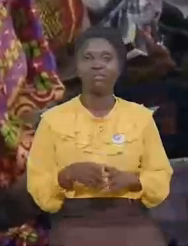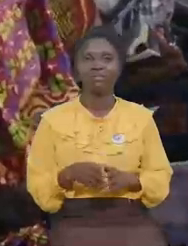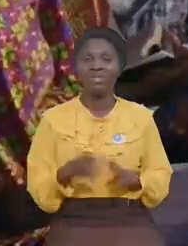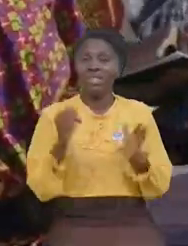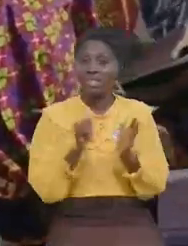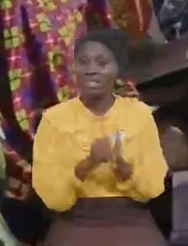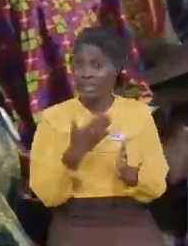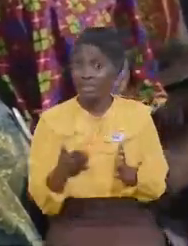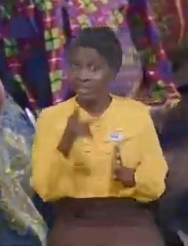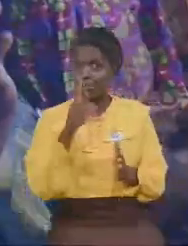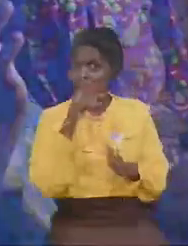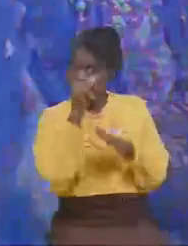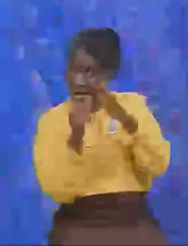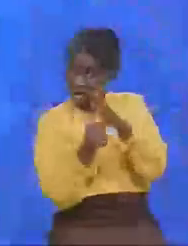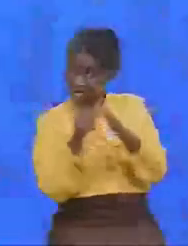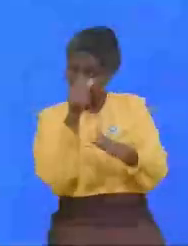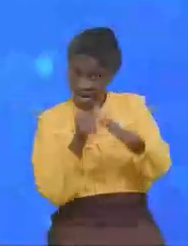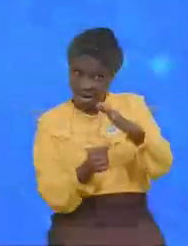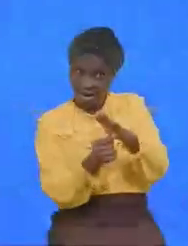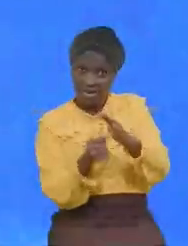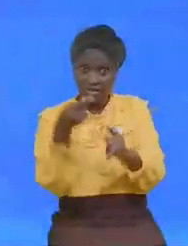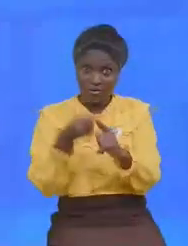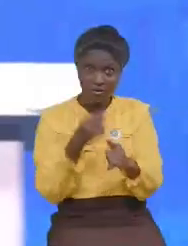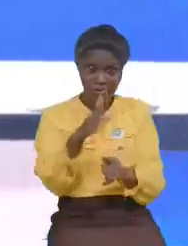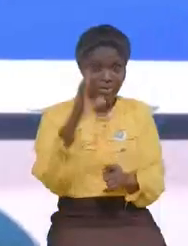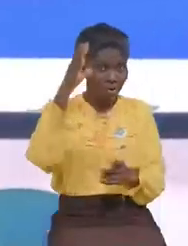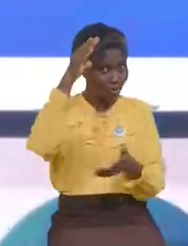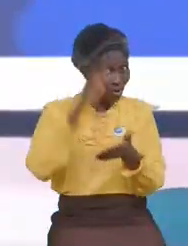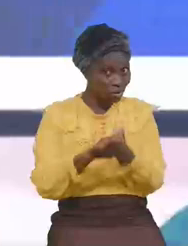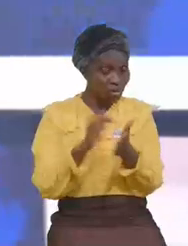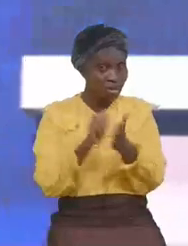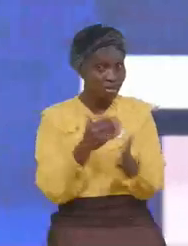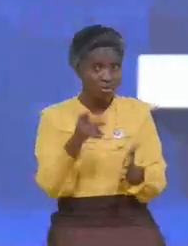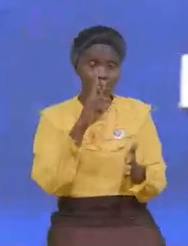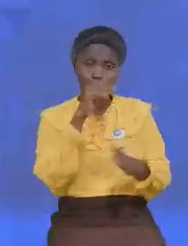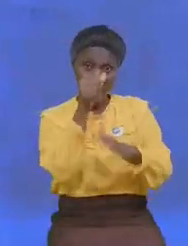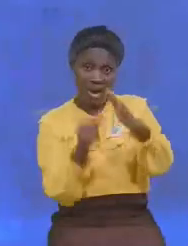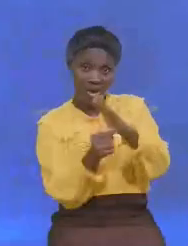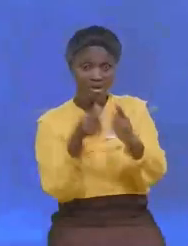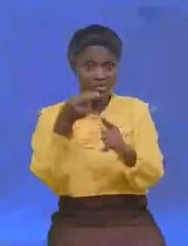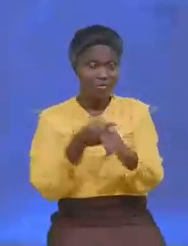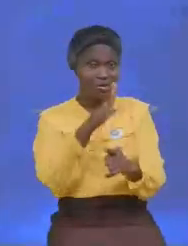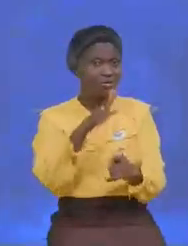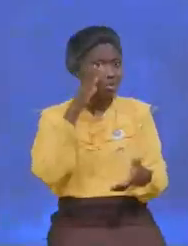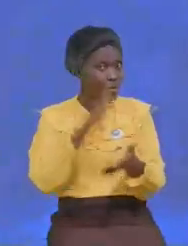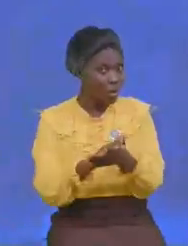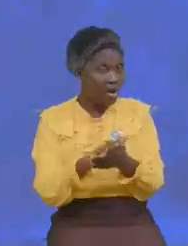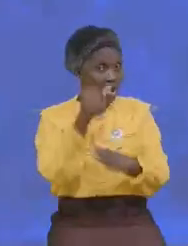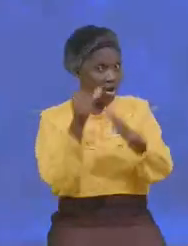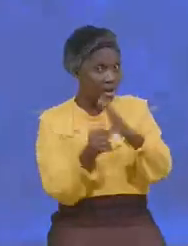Ce que tu caches de ton mari. Ce que tu caches de ta femme, ce que tu caches à ton